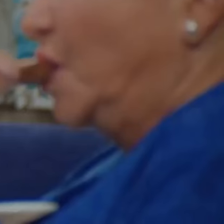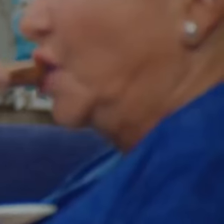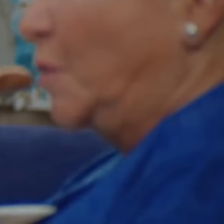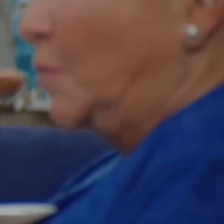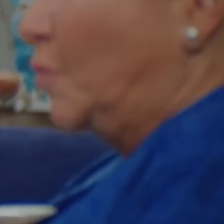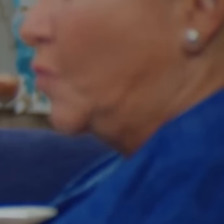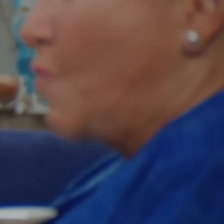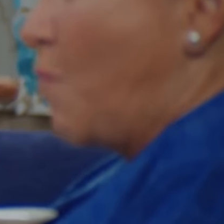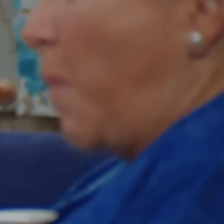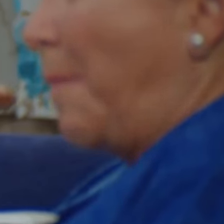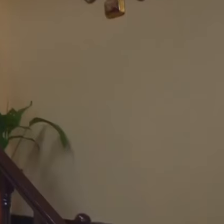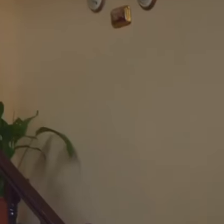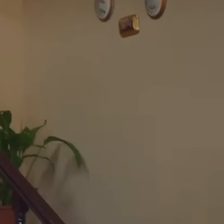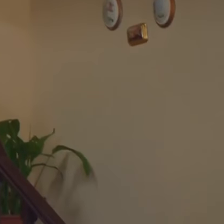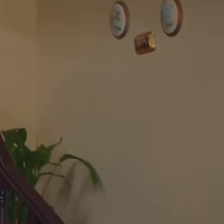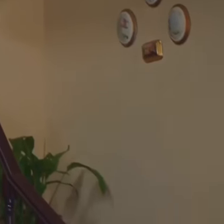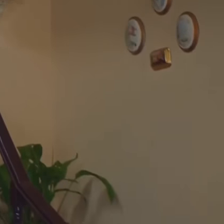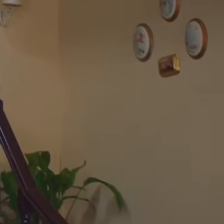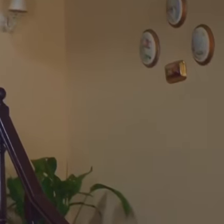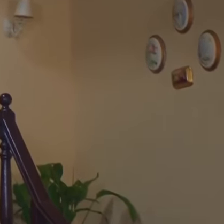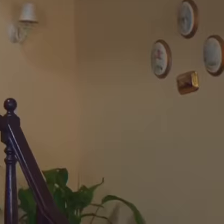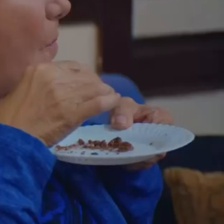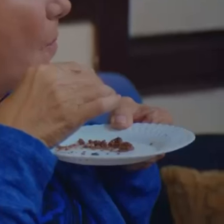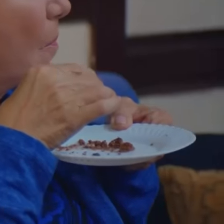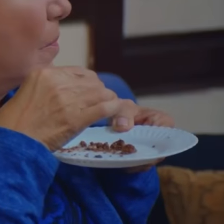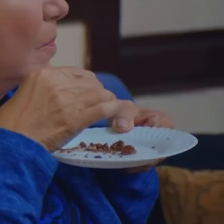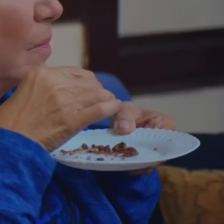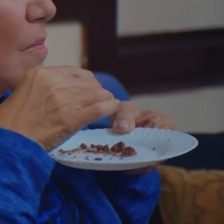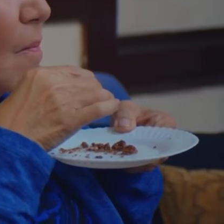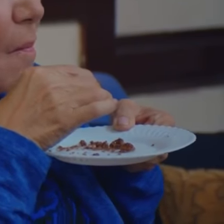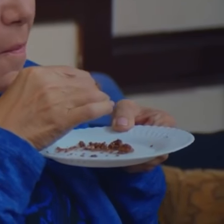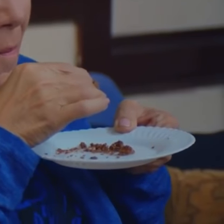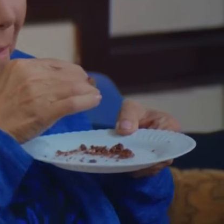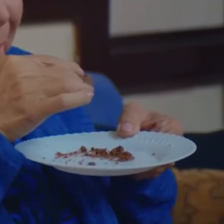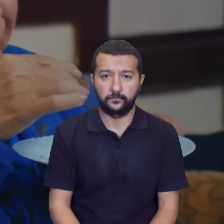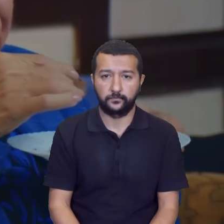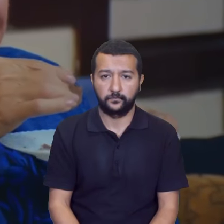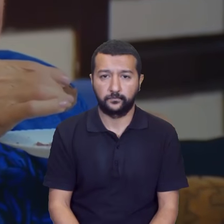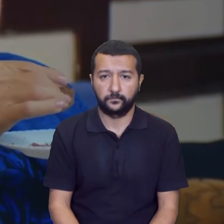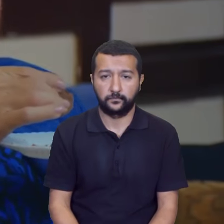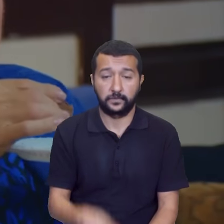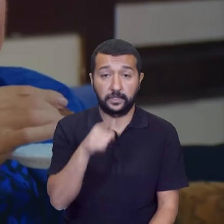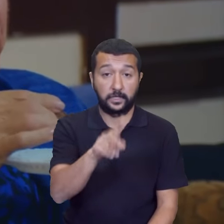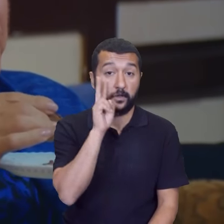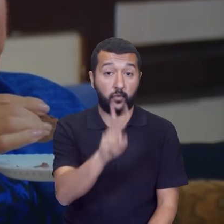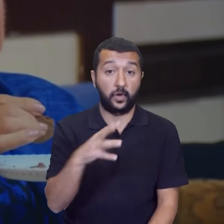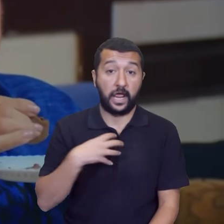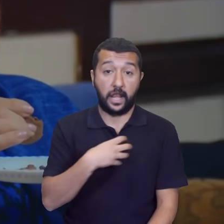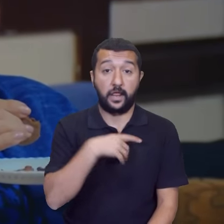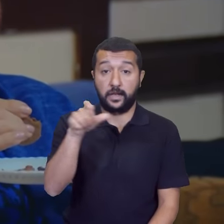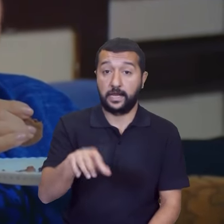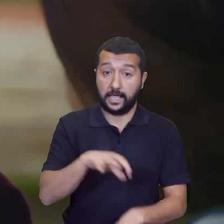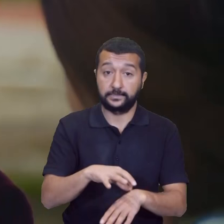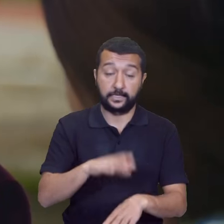Tarık dalgın. Merdivenlerden üst kata çıkıyor. Hale ile Adile gözüyle takipte. Sen de gördün işte annesinin